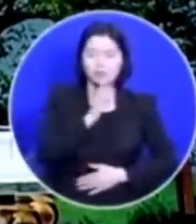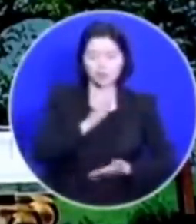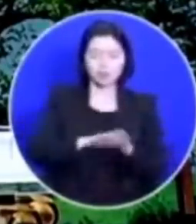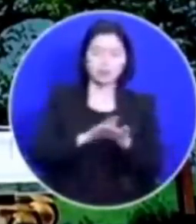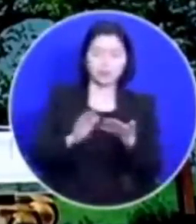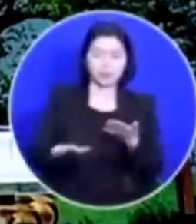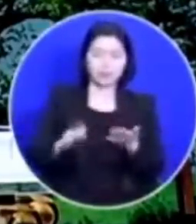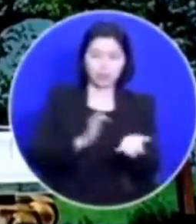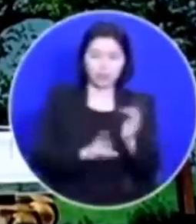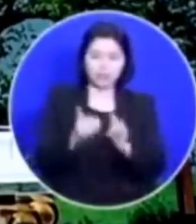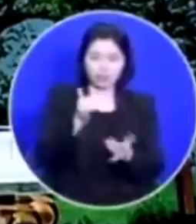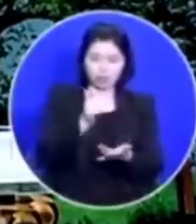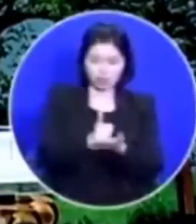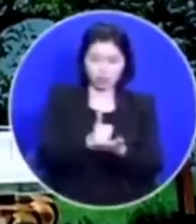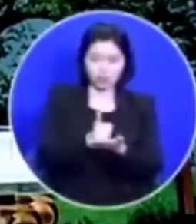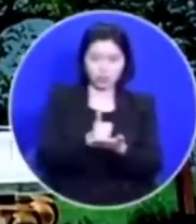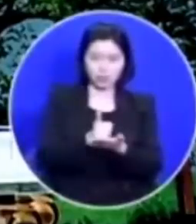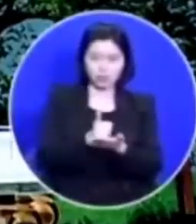예수님은